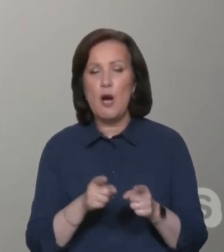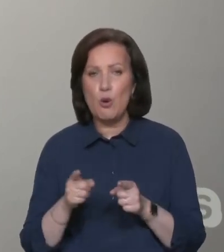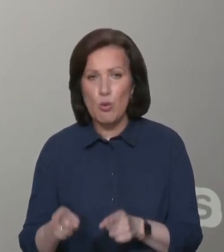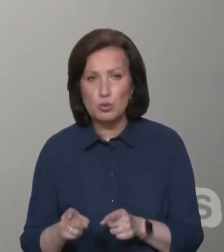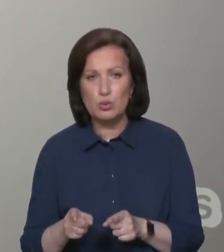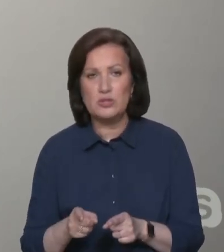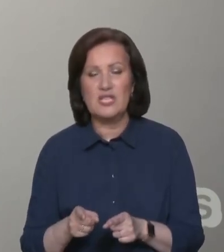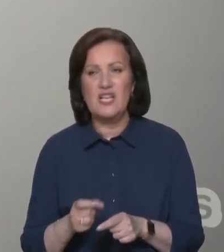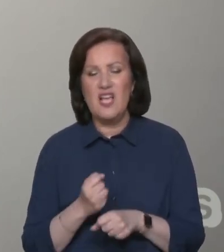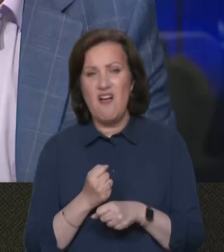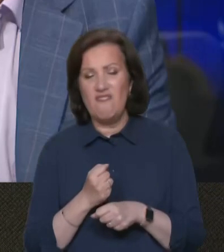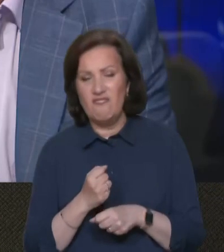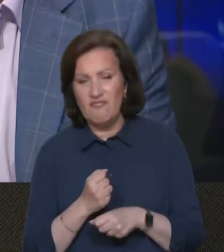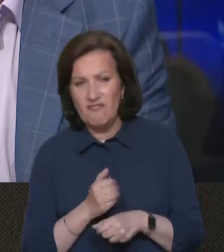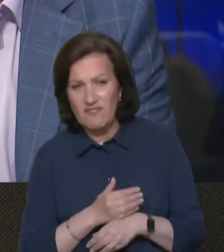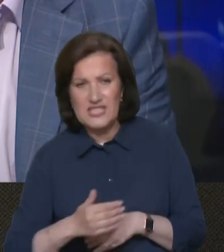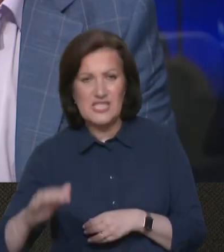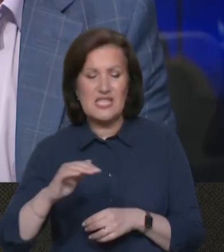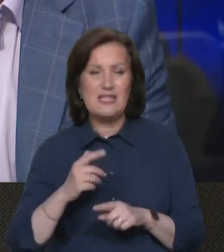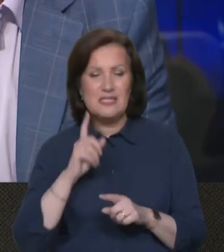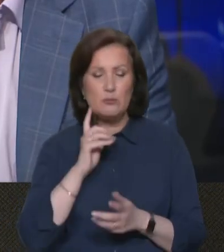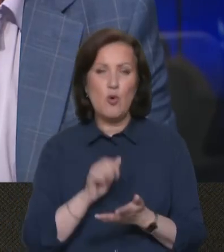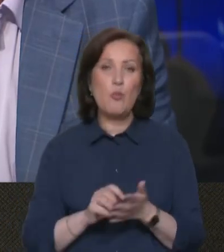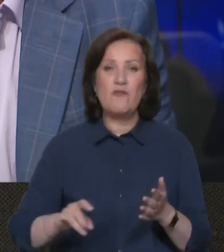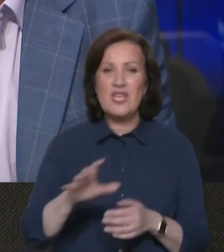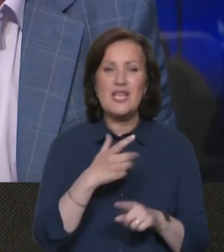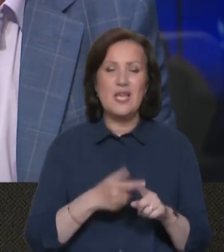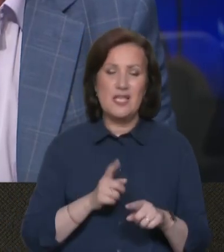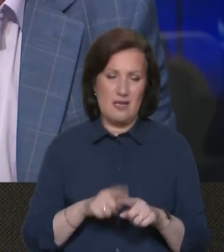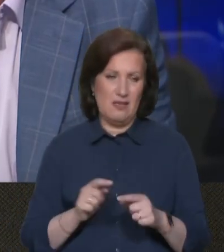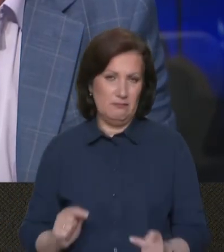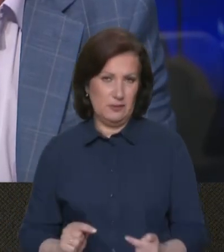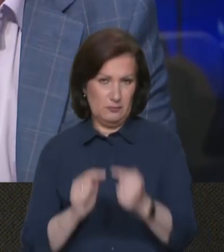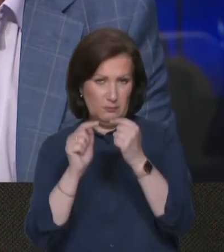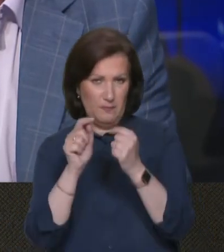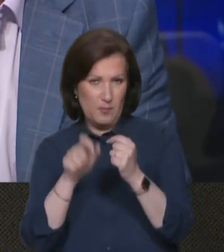загрожують витискати з тимчасово окупованої території тих мешканців, які чинять спротив.